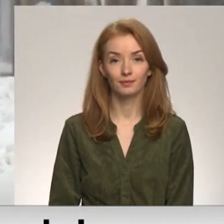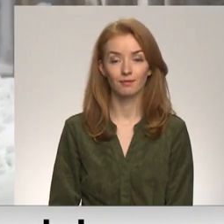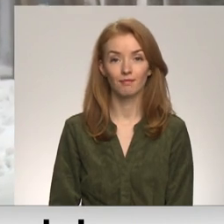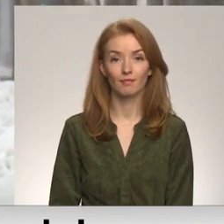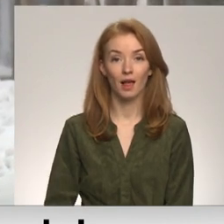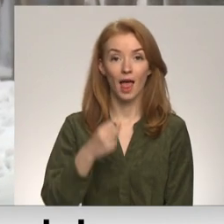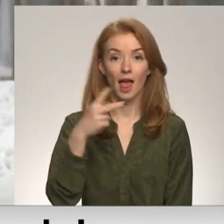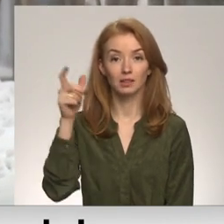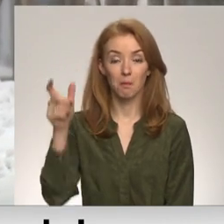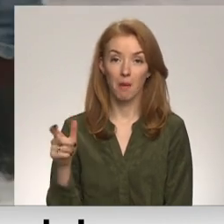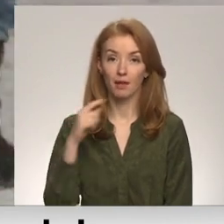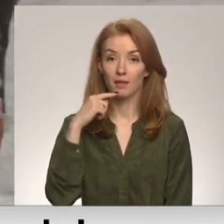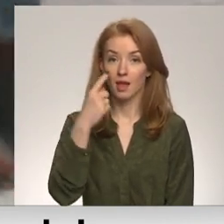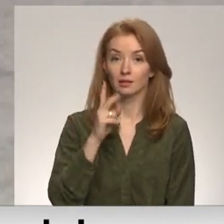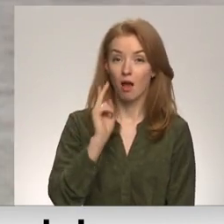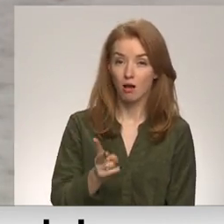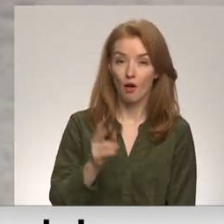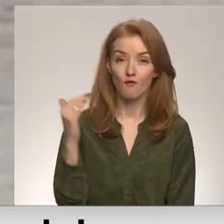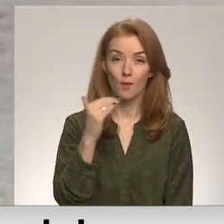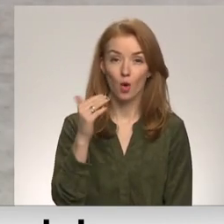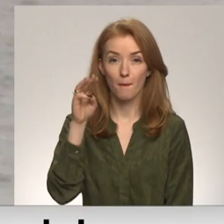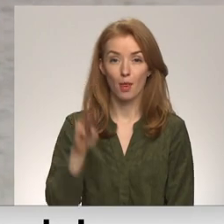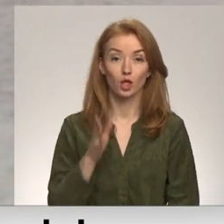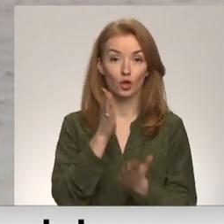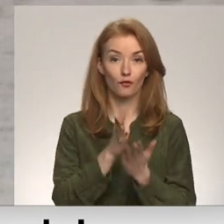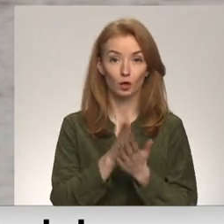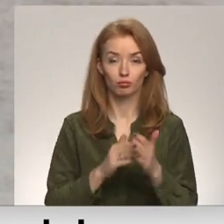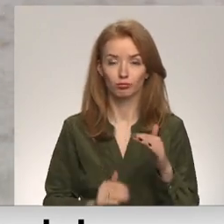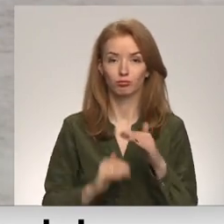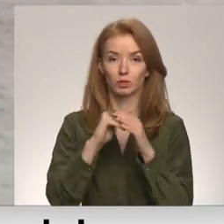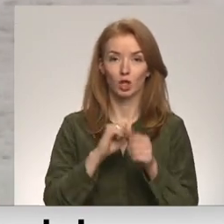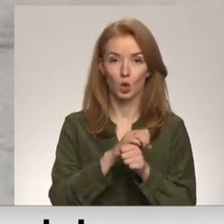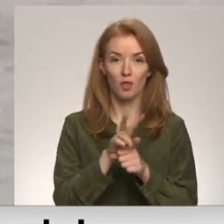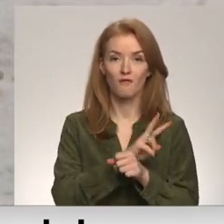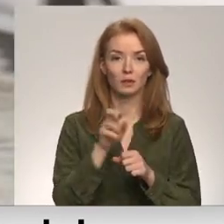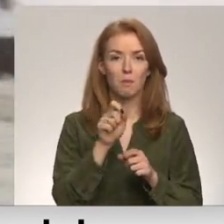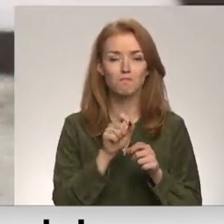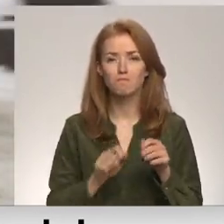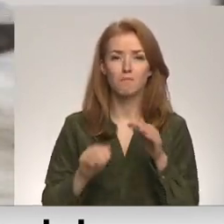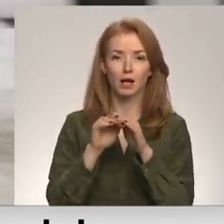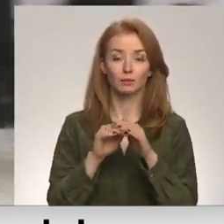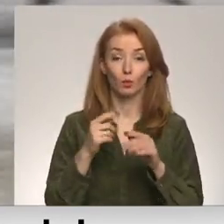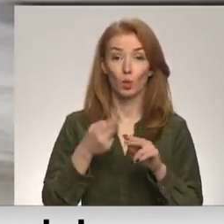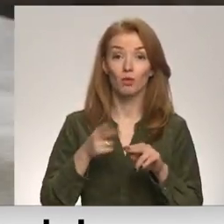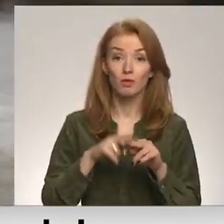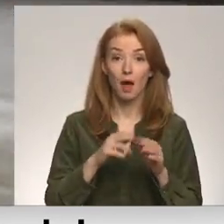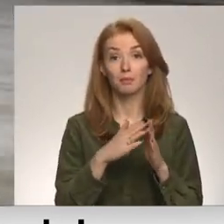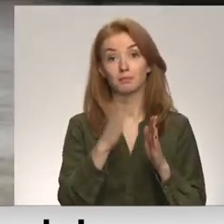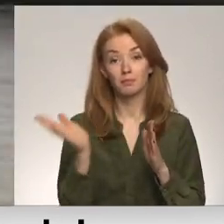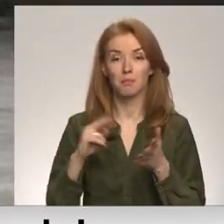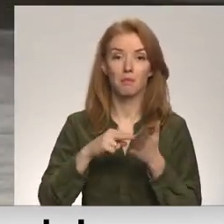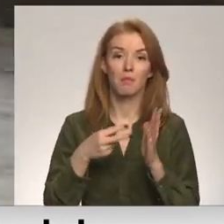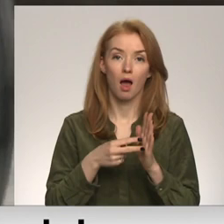Saskaņā ar ekspertu aplēsēm jau februāra vidū varētu tikt sasniegts COVID-19 izplatības maksimums, pēc kā plānots lemt par